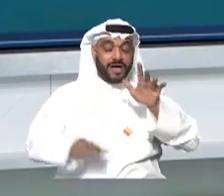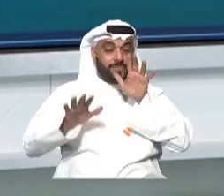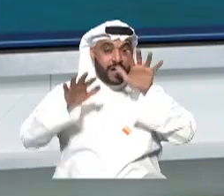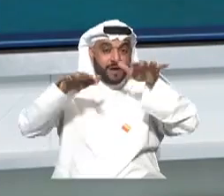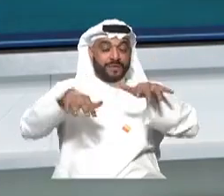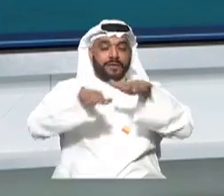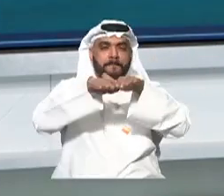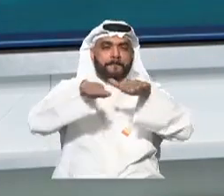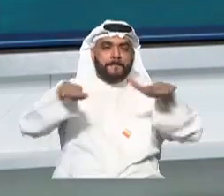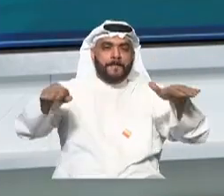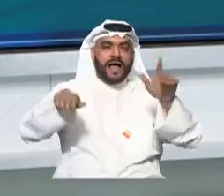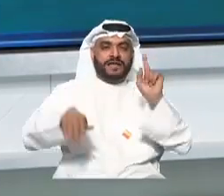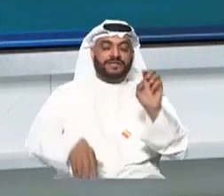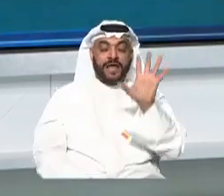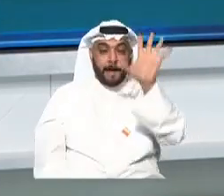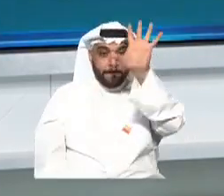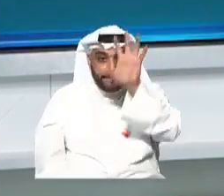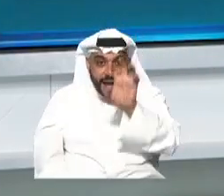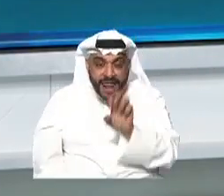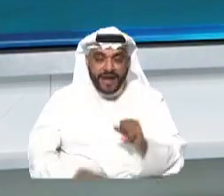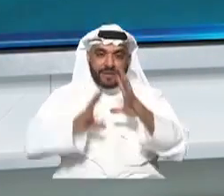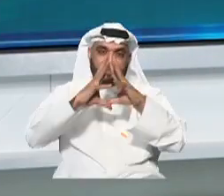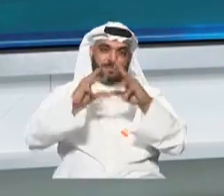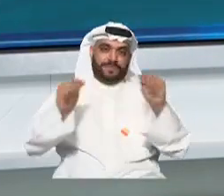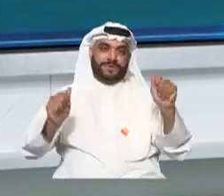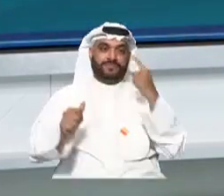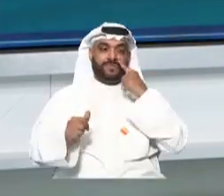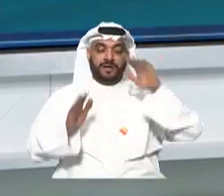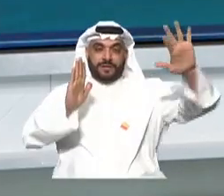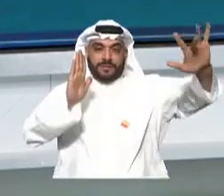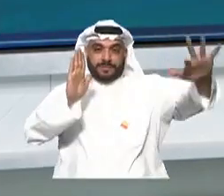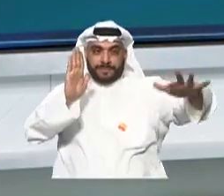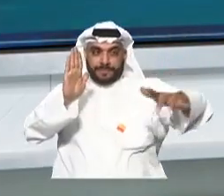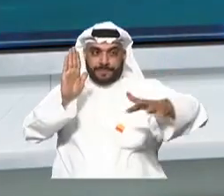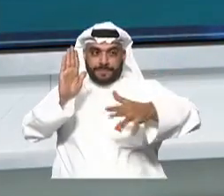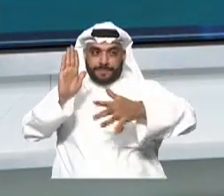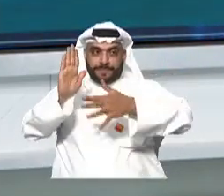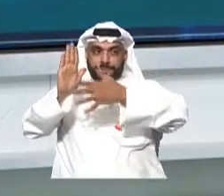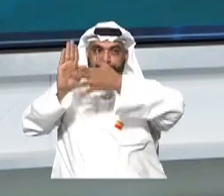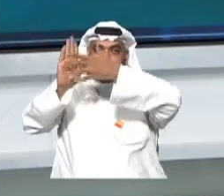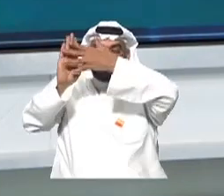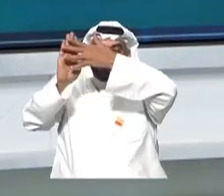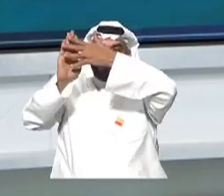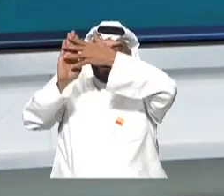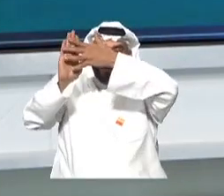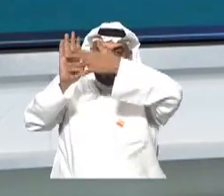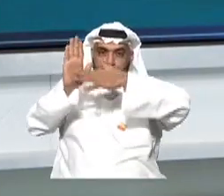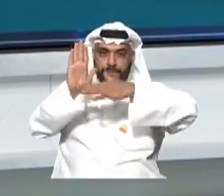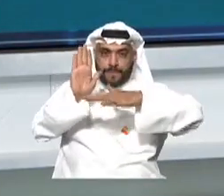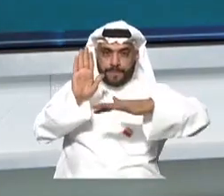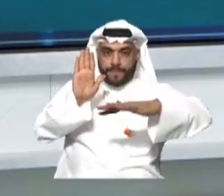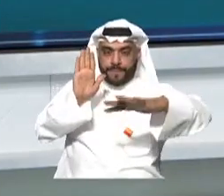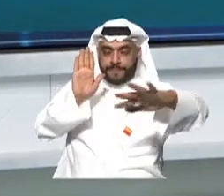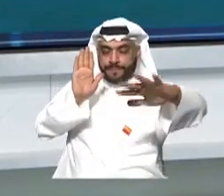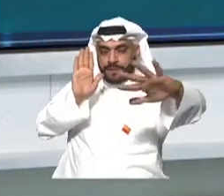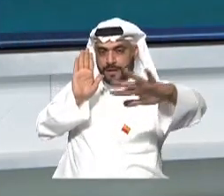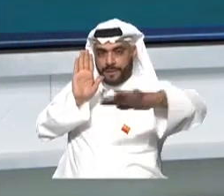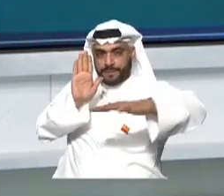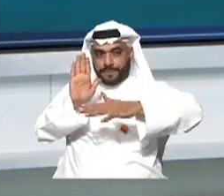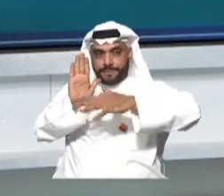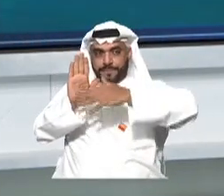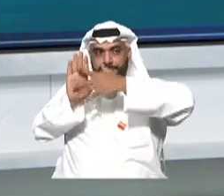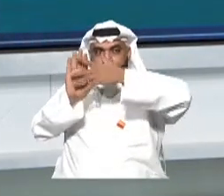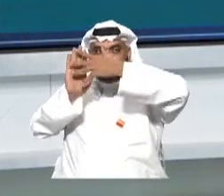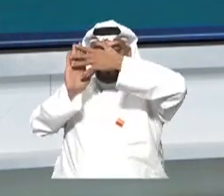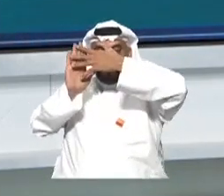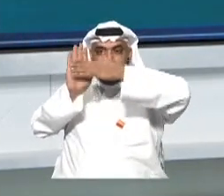4 قدم خلال المساء بعد تراجع سرعة الرياح. المد الأول بإذن الله باكر الساعة 2:44 دقيقة صباحا، والمد الثاني الساعة 6:03 دقائق